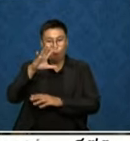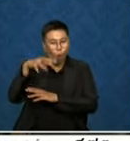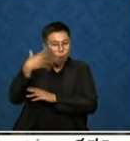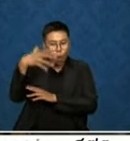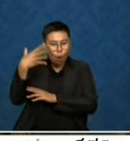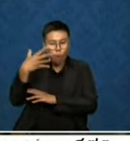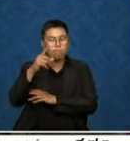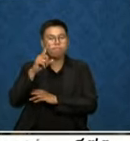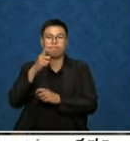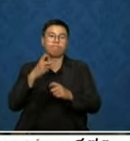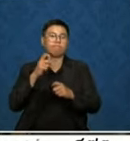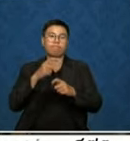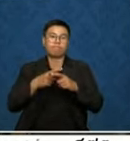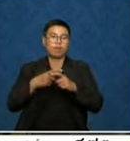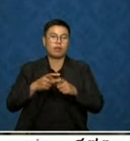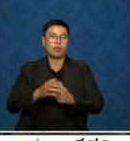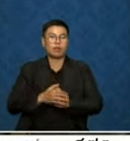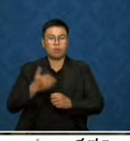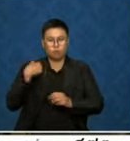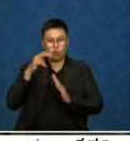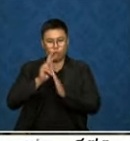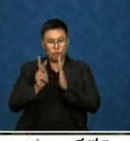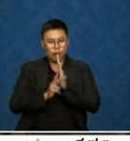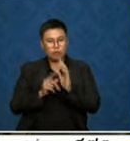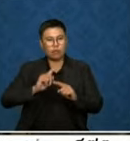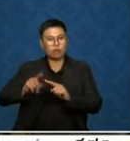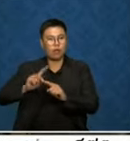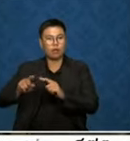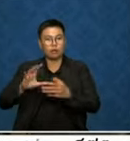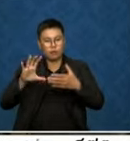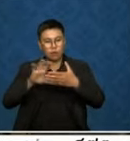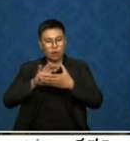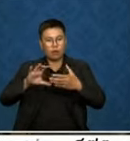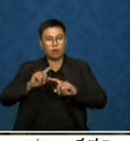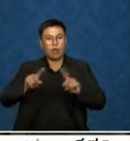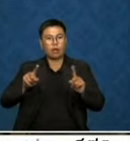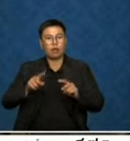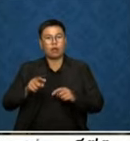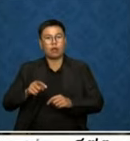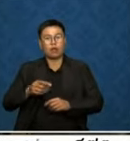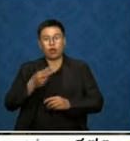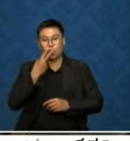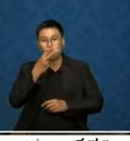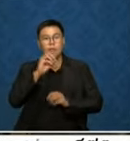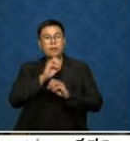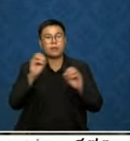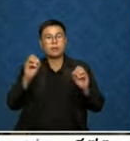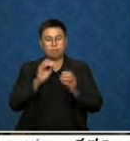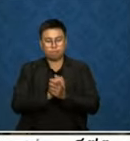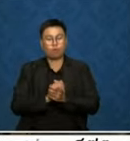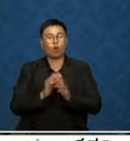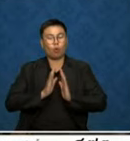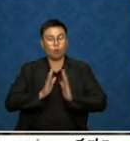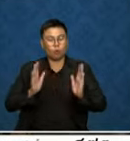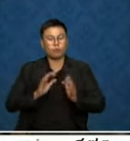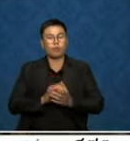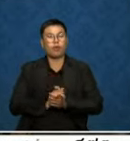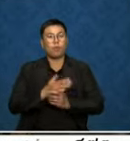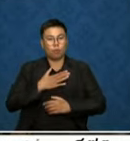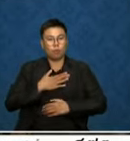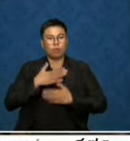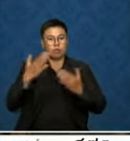วลามีน้อยครับจริงๆก็มีกฎหมายอยู่หลายตัวนะครับในสไลด์แต่ว่าไม่ได้โชว์นะครับก็ขอขอบคุณท่านประธานมาณโอกาสนี้นะครับผมก็สนับสนุ